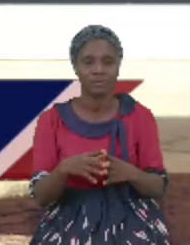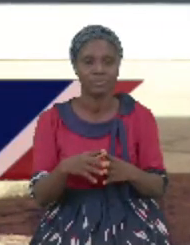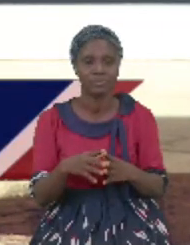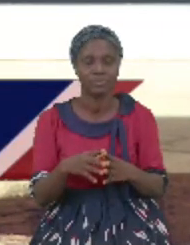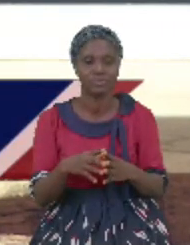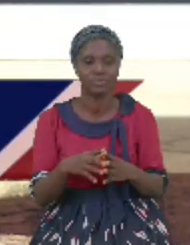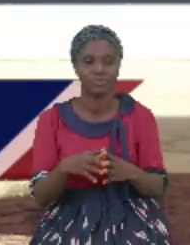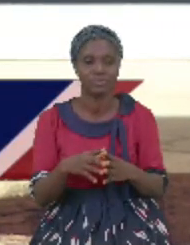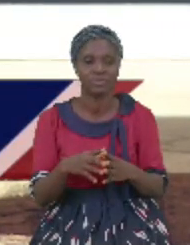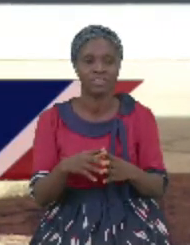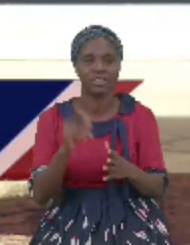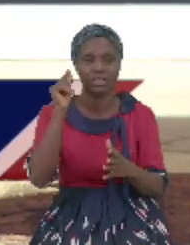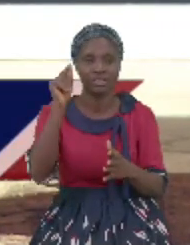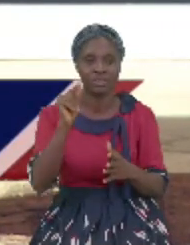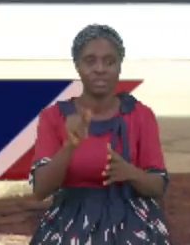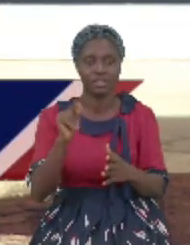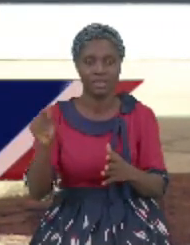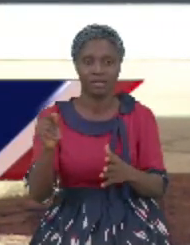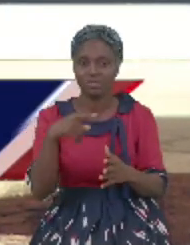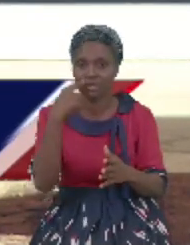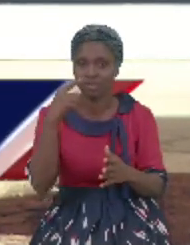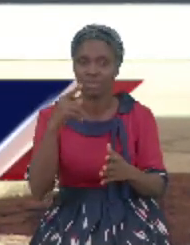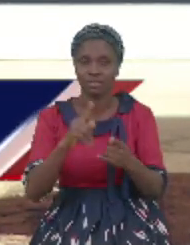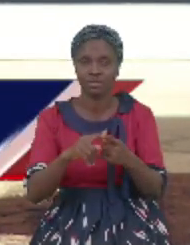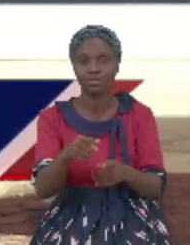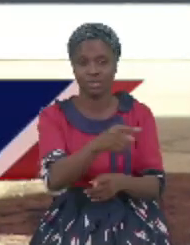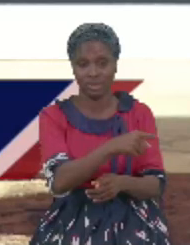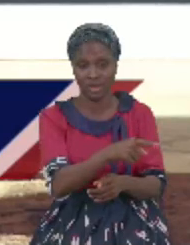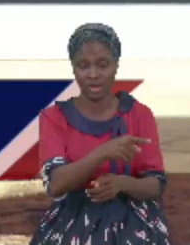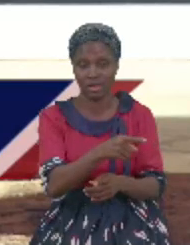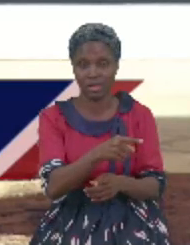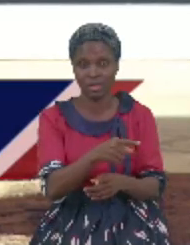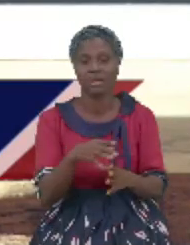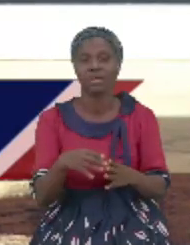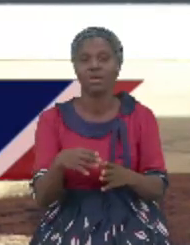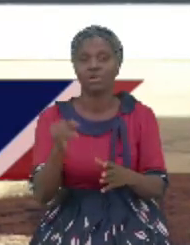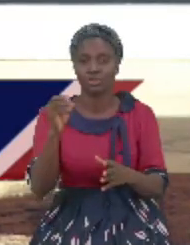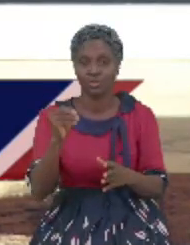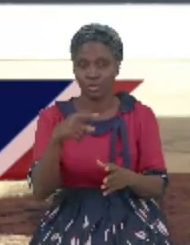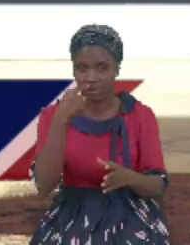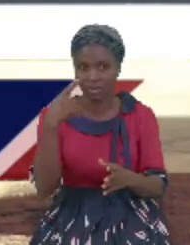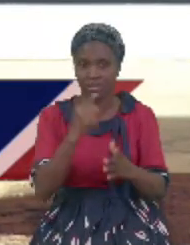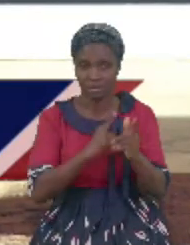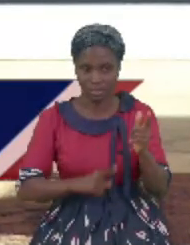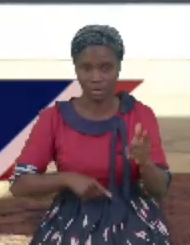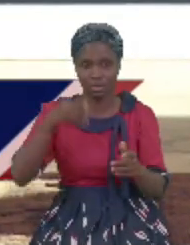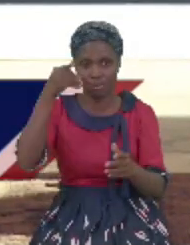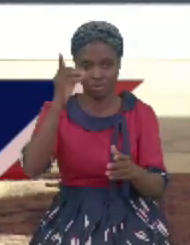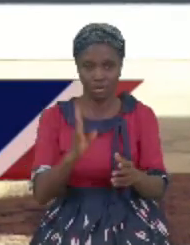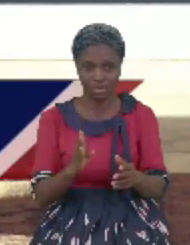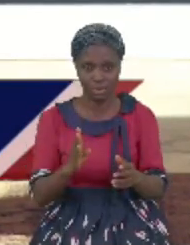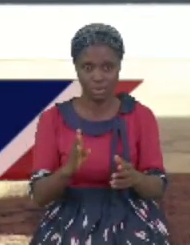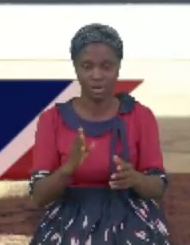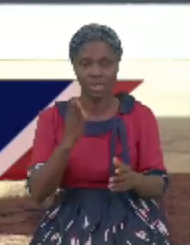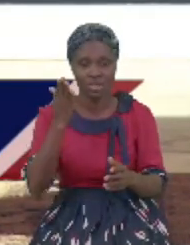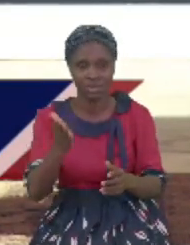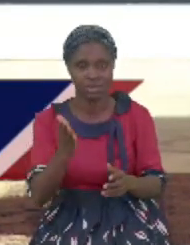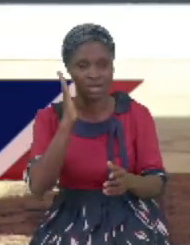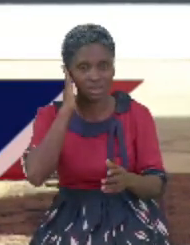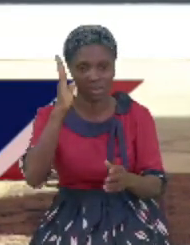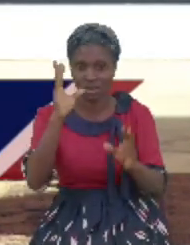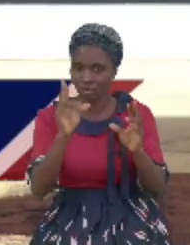Ézéchiel 12, 28. C'est pourquoi dis-leur, Ainsi parle le Seigneur, l'Éternel.